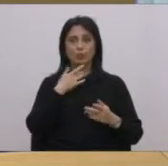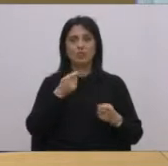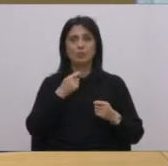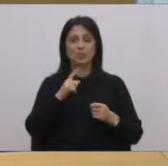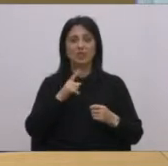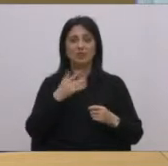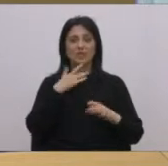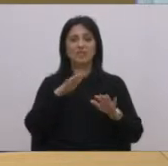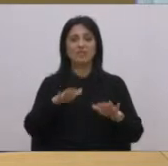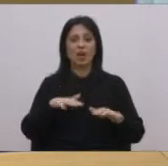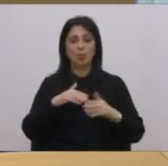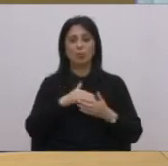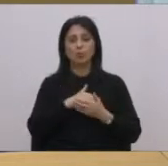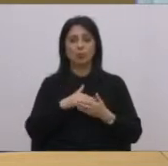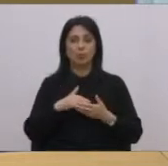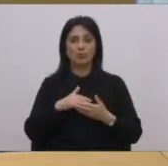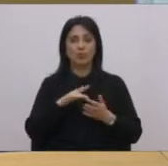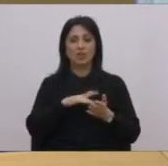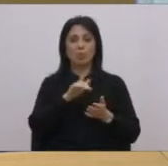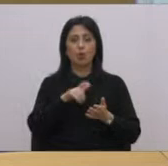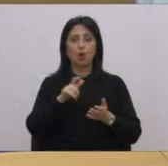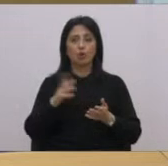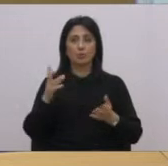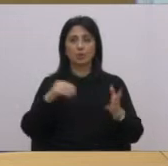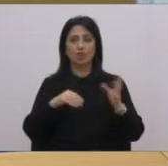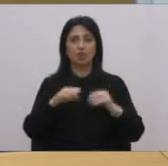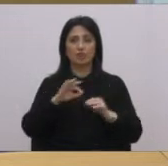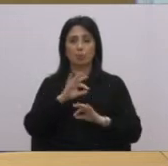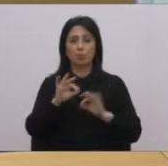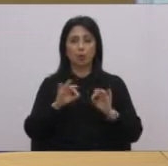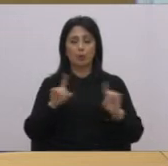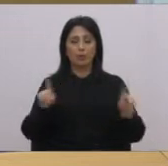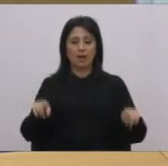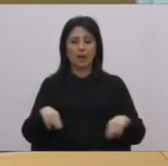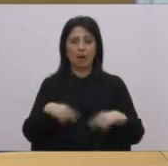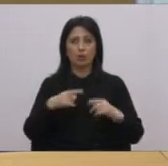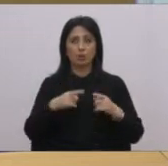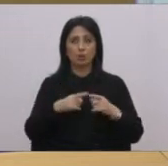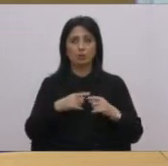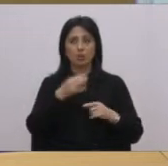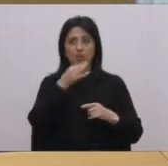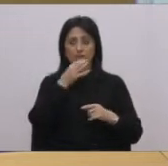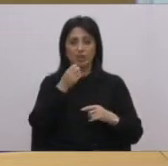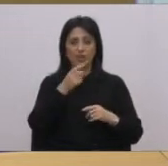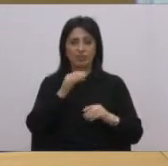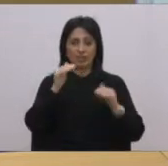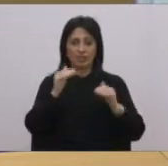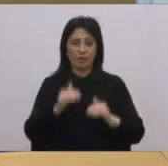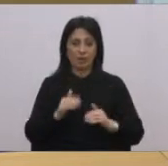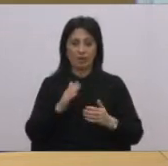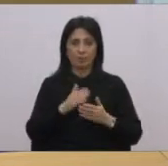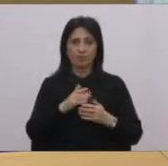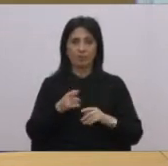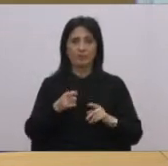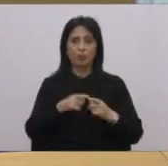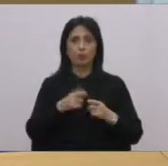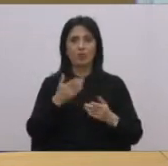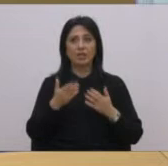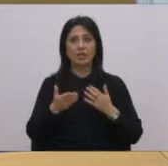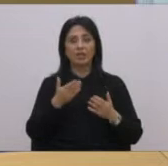მუნიციპალიტეტებში საკრებულოების დონეზე, მოსახლეობის ჩართულობა პროექტების განხორციელების კუთხით ჯერ კიდევ ძალიან დაბალია და აი ამ კუთხით